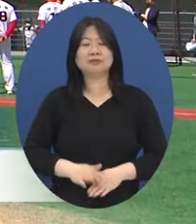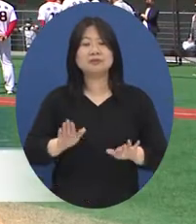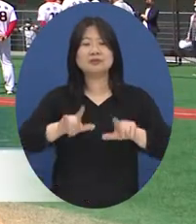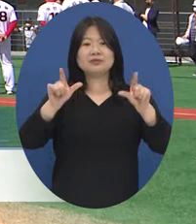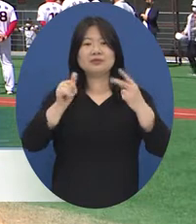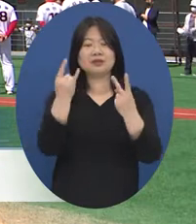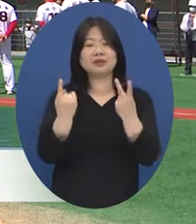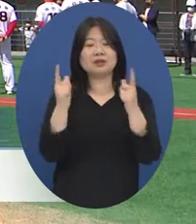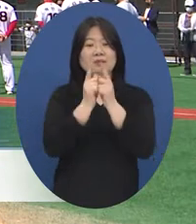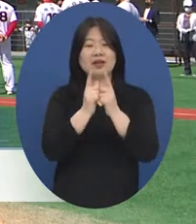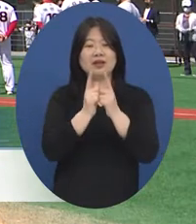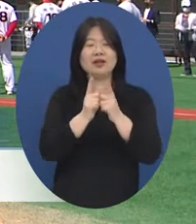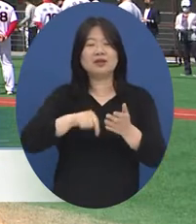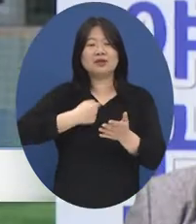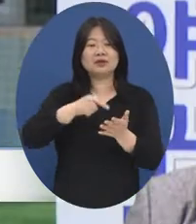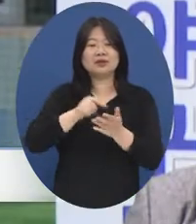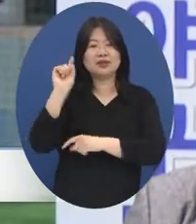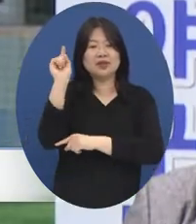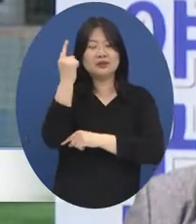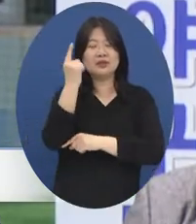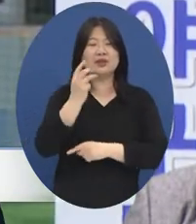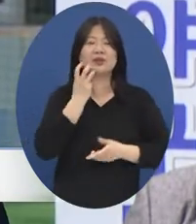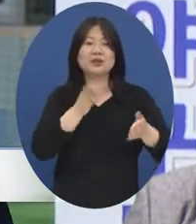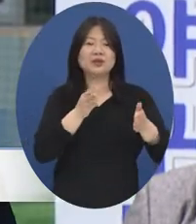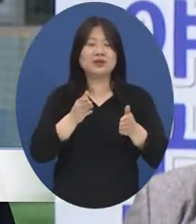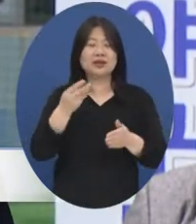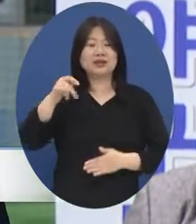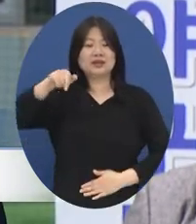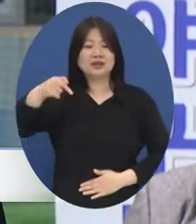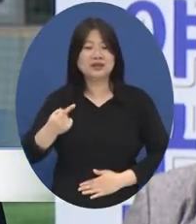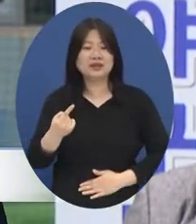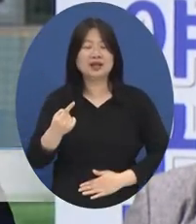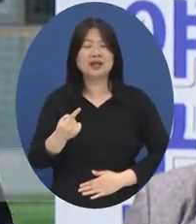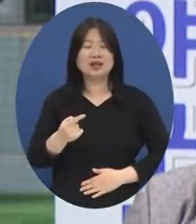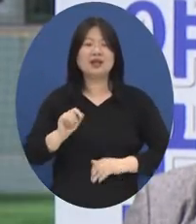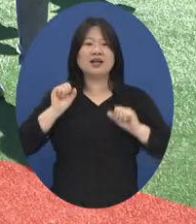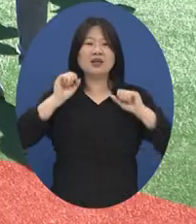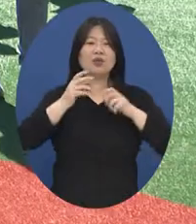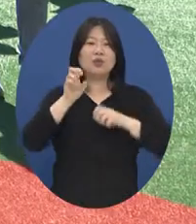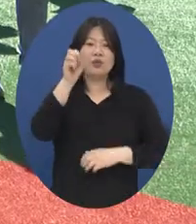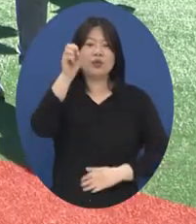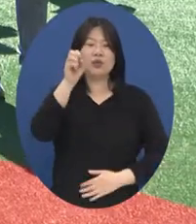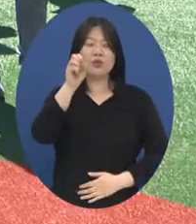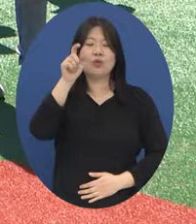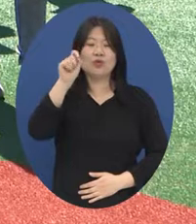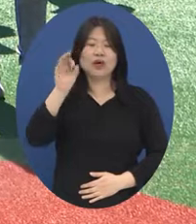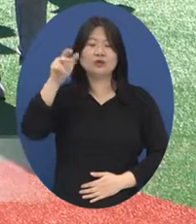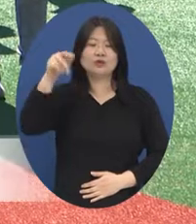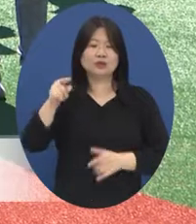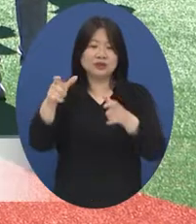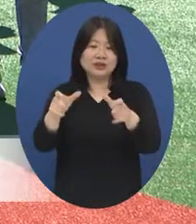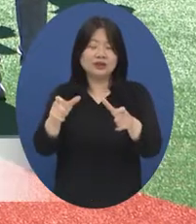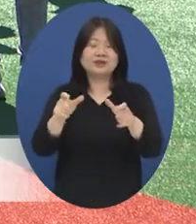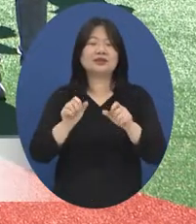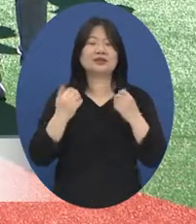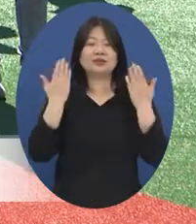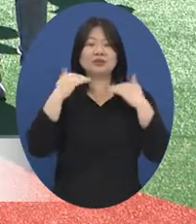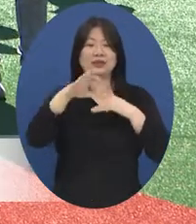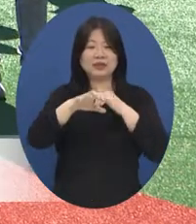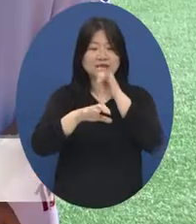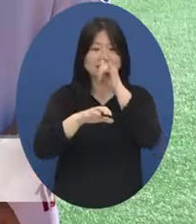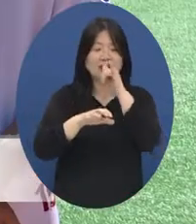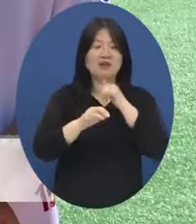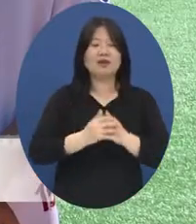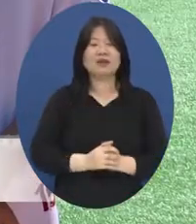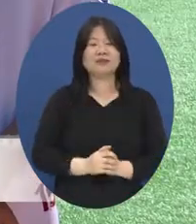올해로 2회째를 맞는 독립야구단 경기도리그가 광주시 팀업 캠퍼스에서 막을 올렸습니다. 이번 리그에는 연천 미라클과